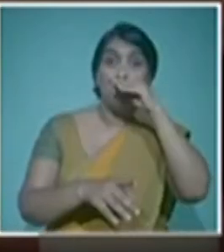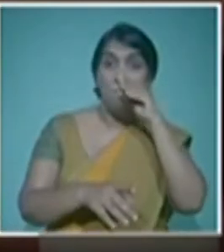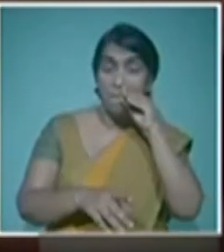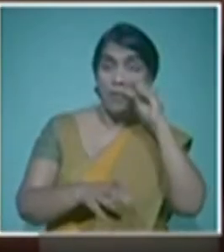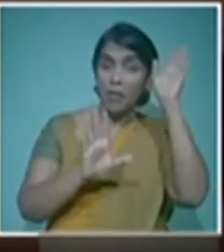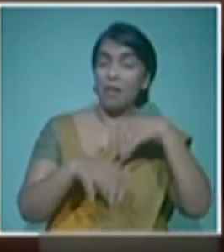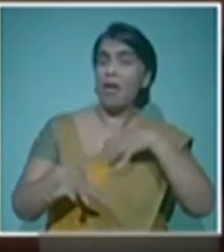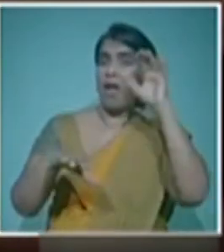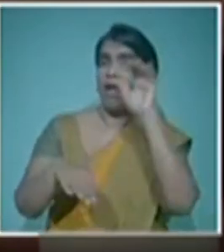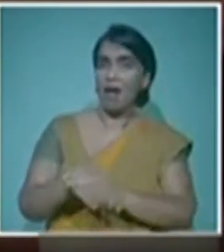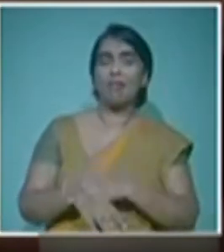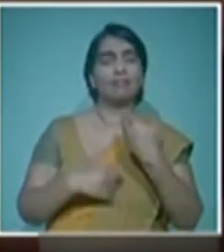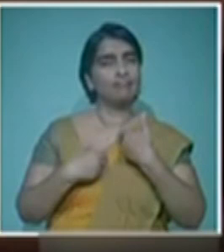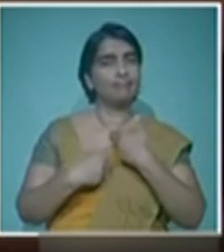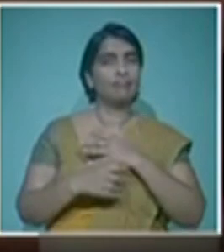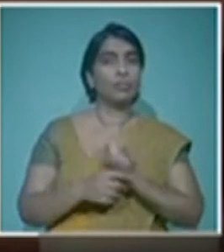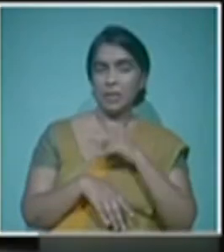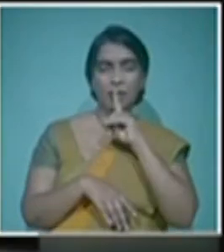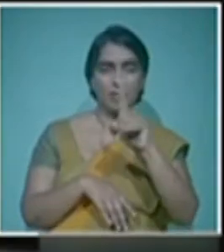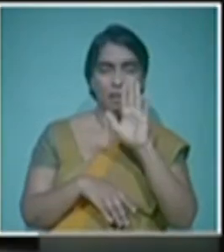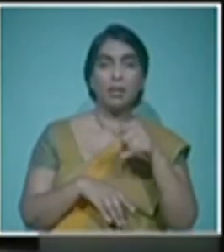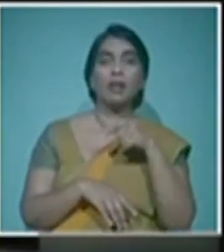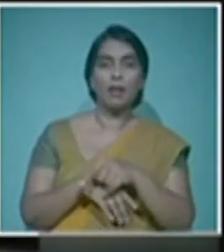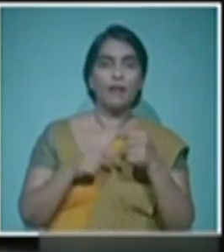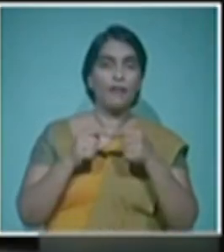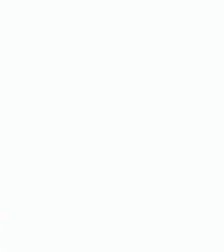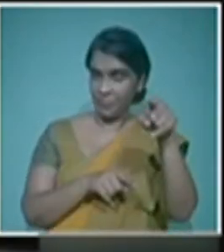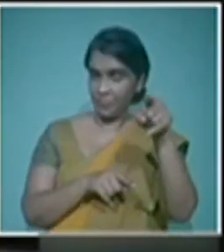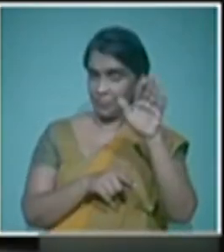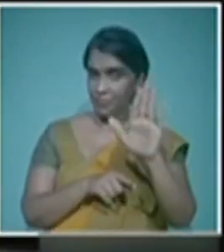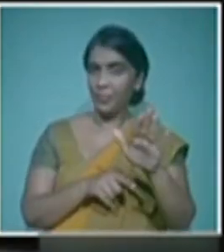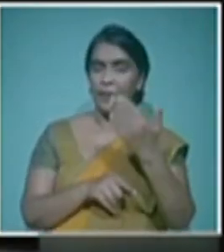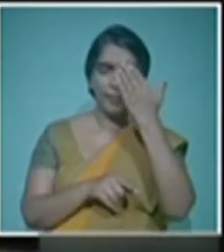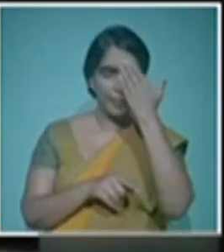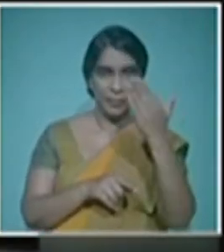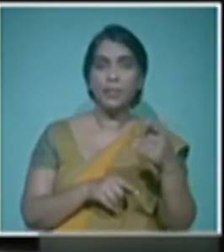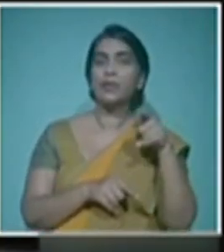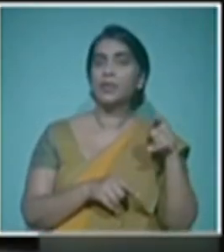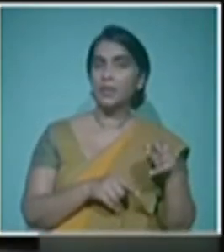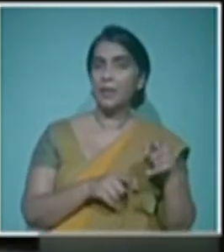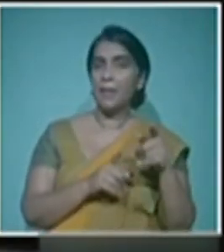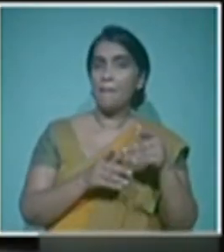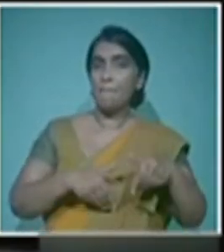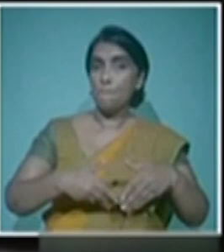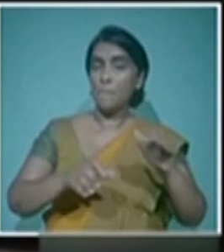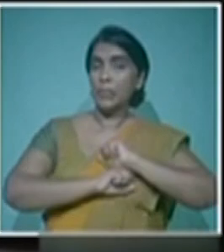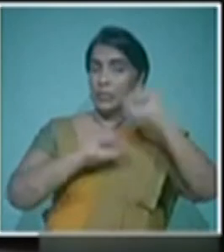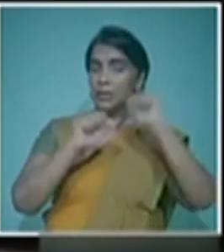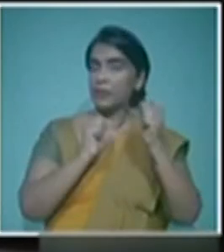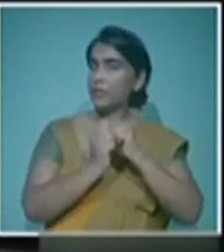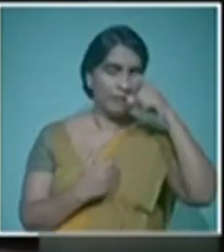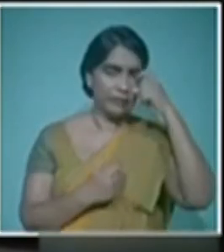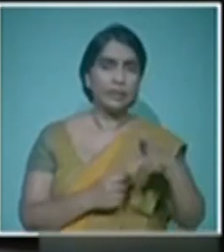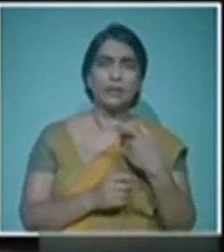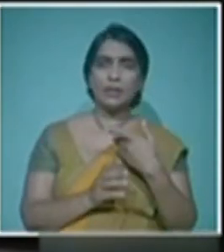නැවිලා අපි අල්ලන් ගිහිල්ලා මෙලහට අපට රැඳවුණු නියෝග දීලා එහෙ. මේ විපක්ෂ නායකතුමා කරුණා කරලා මේ පාරට බහින කාලකන්ණි වැඩේ